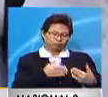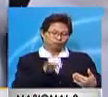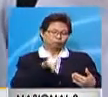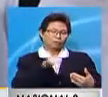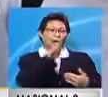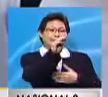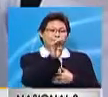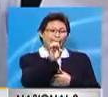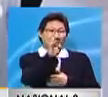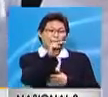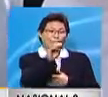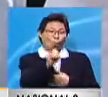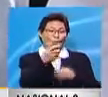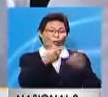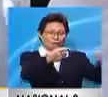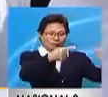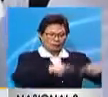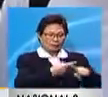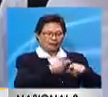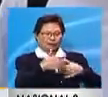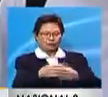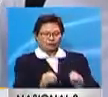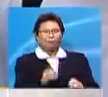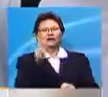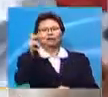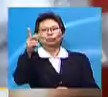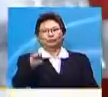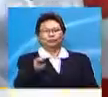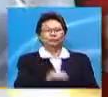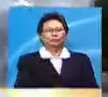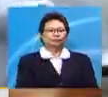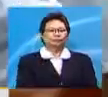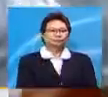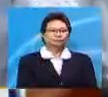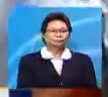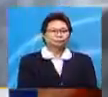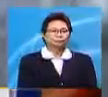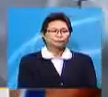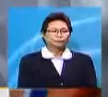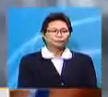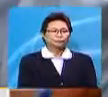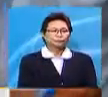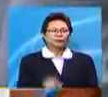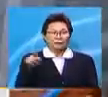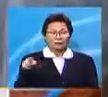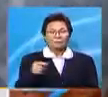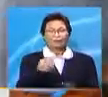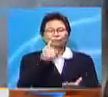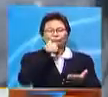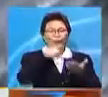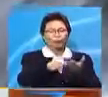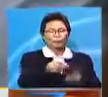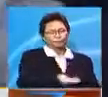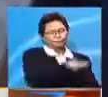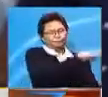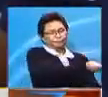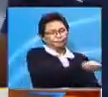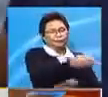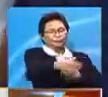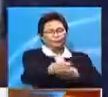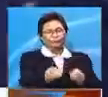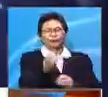memo tersebut datang daripada pejabat ketua menteri Ifan Zaini menyerahkan dokumen terbabit di pejabat